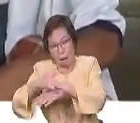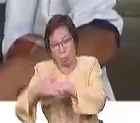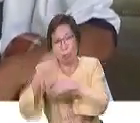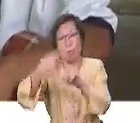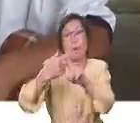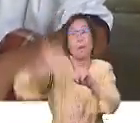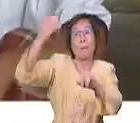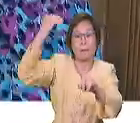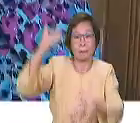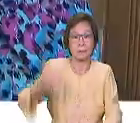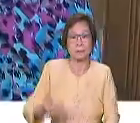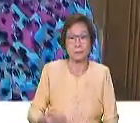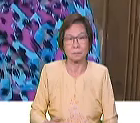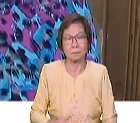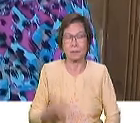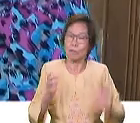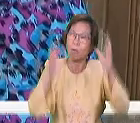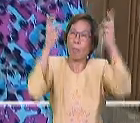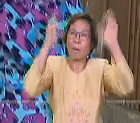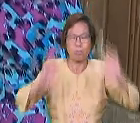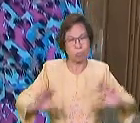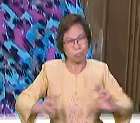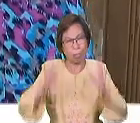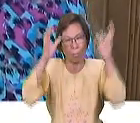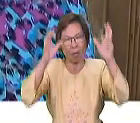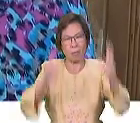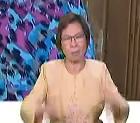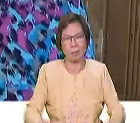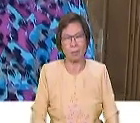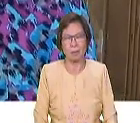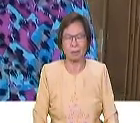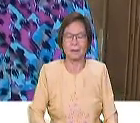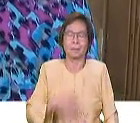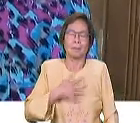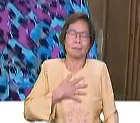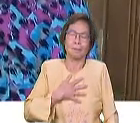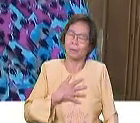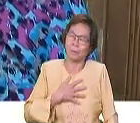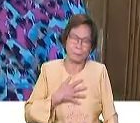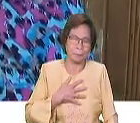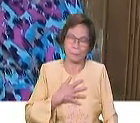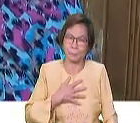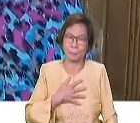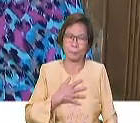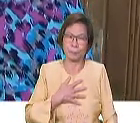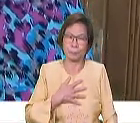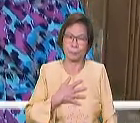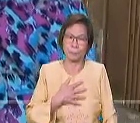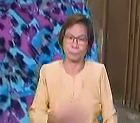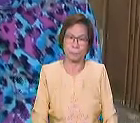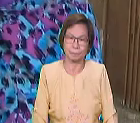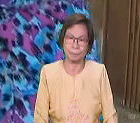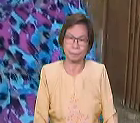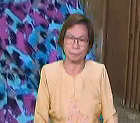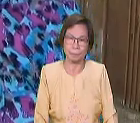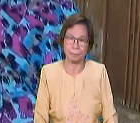bulan lepas. Raya ni saya durah sikit, terharulah pada semua